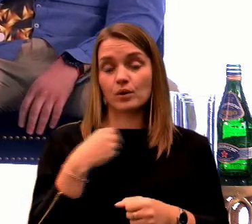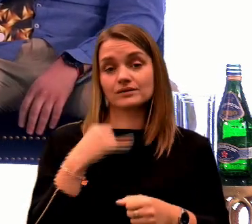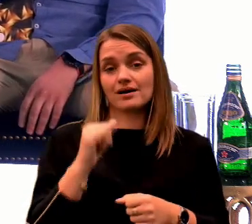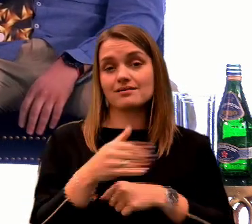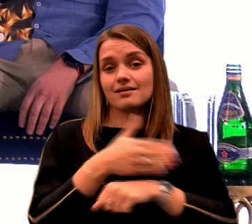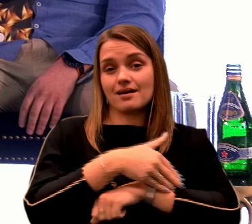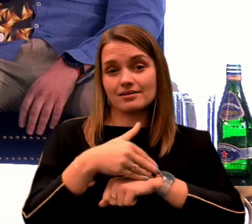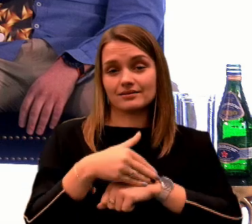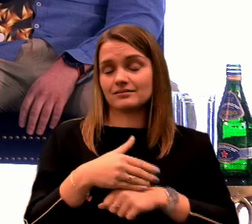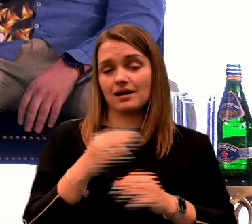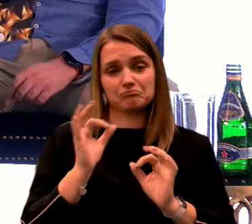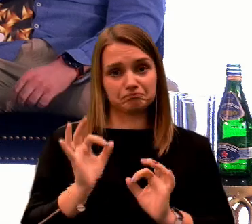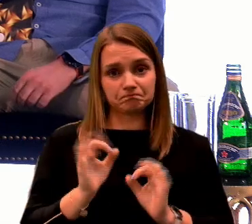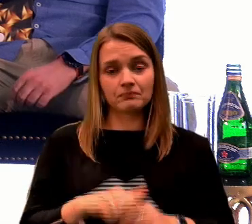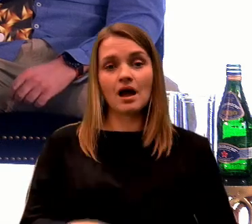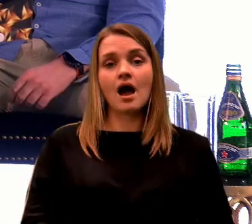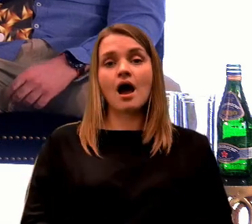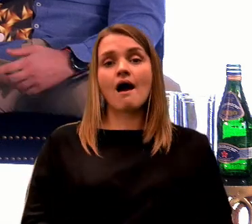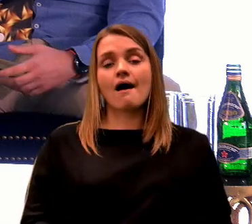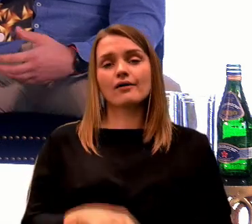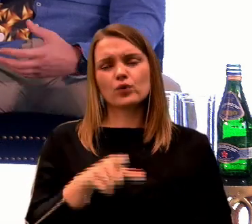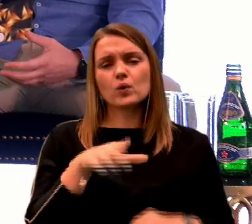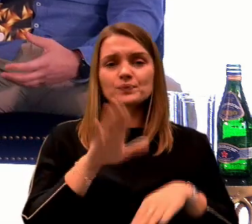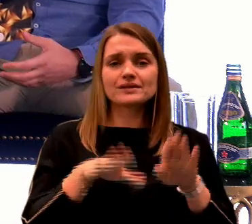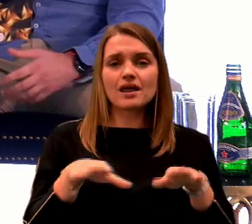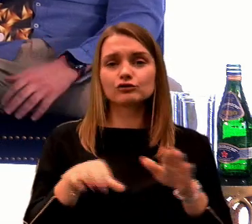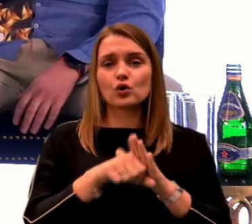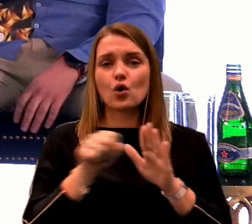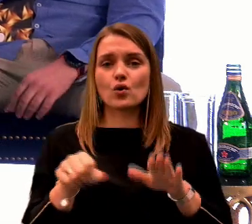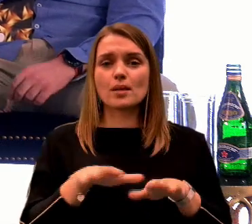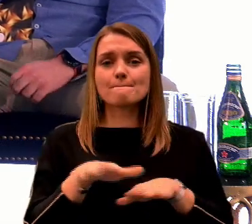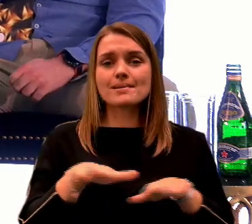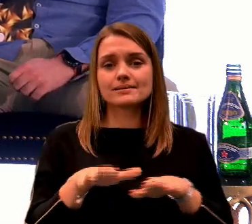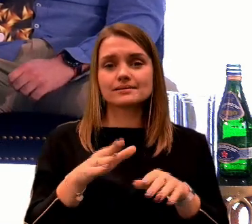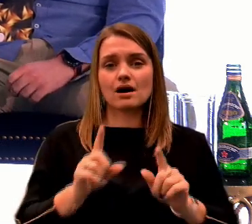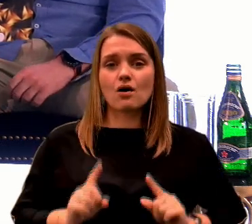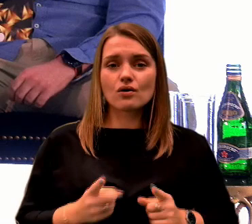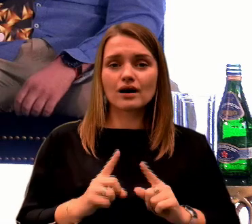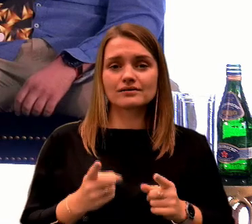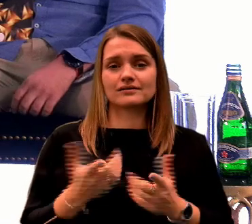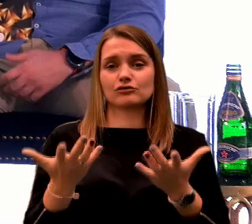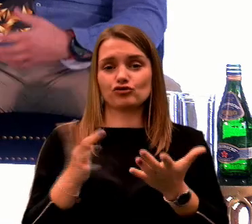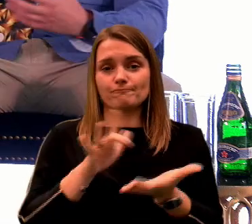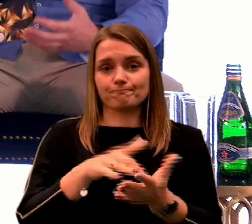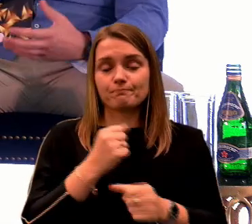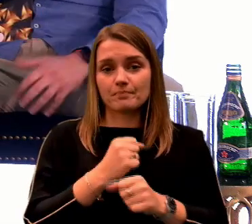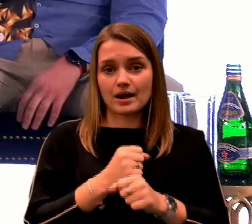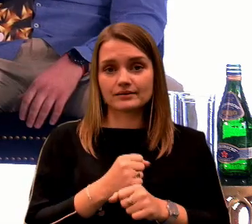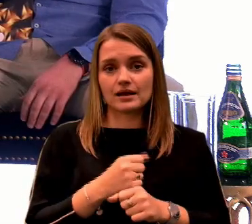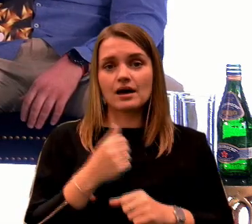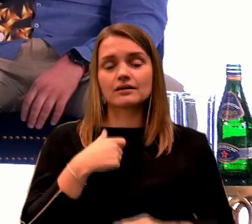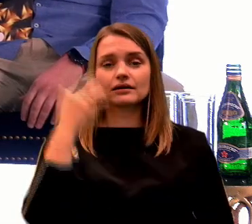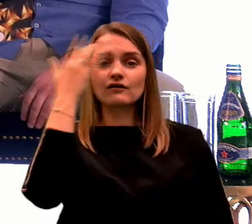bezsporne. Natomiast to też zależy od miejsca w organizacji, w którym się znajdujemy. Nie? Bo sobie wyobrażam takie bardzo